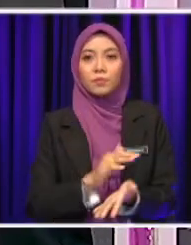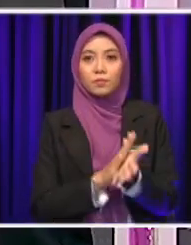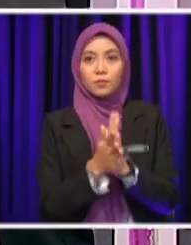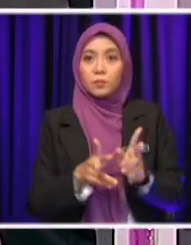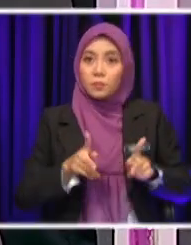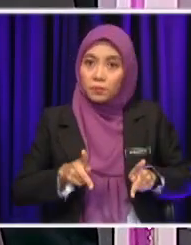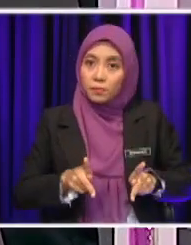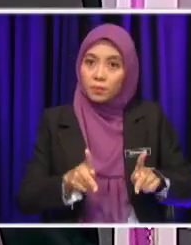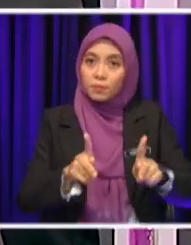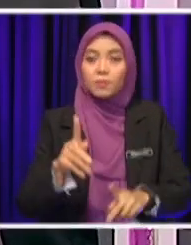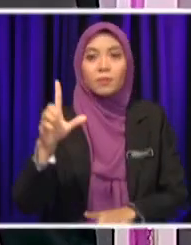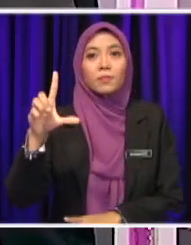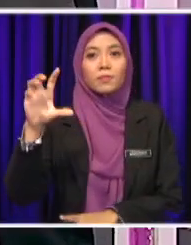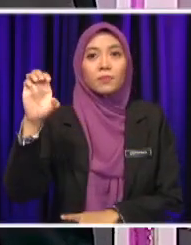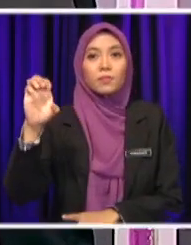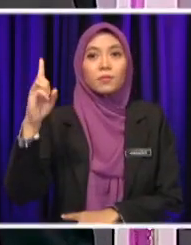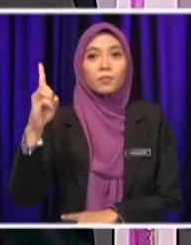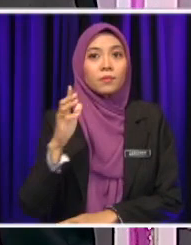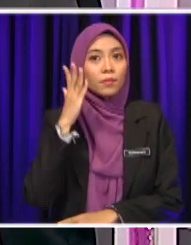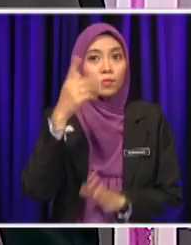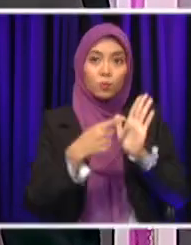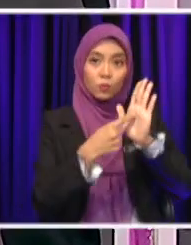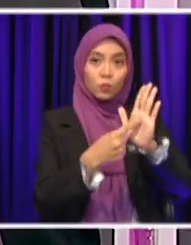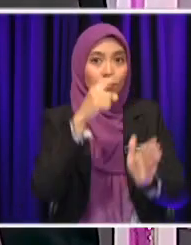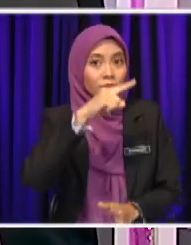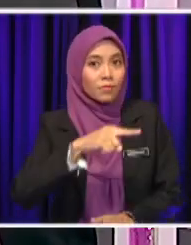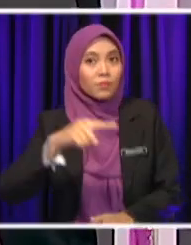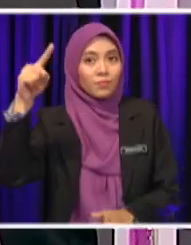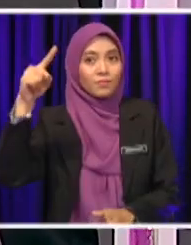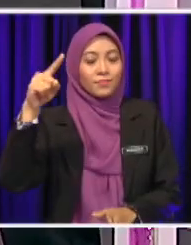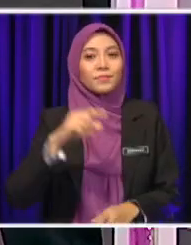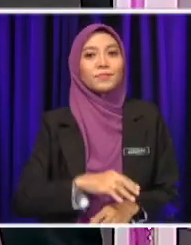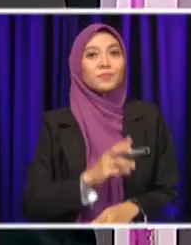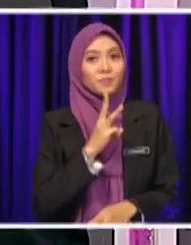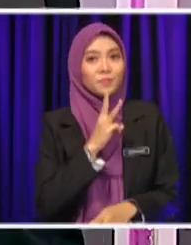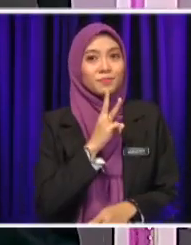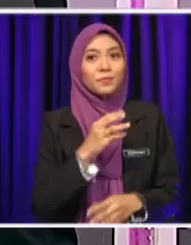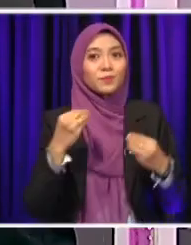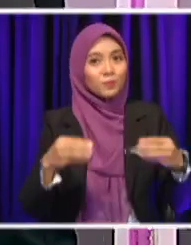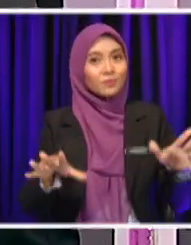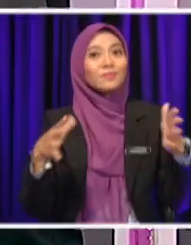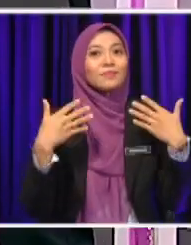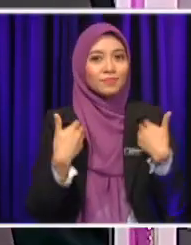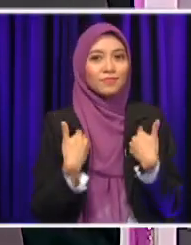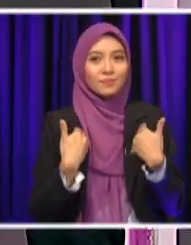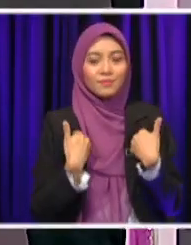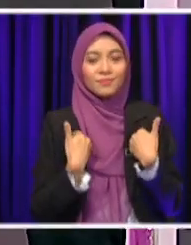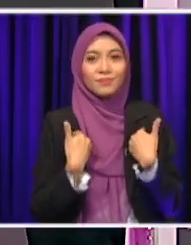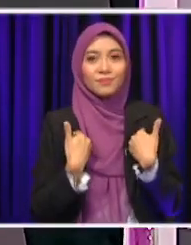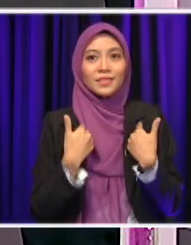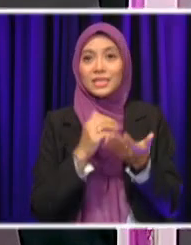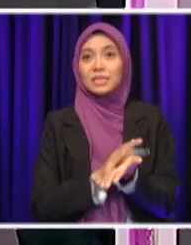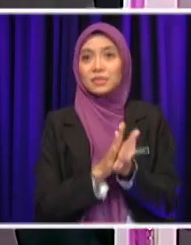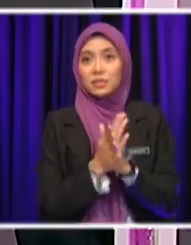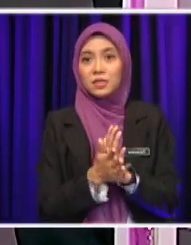akan menunjukkan ikon right lah. Dia setujulah kan? Air dah ada, tak ada masalah kan? Jadi